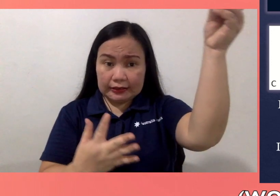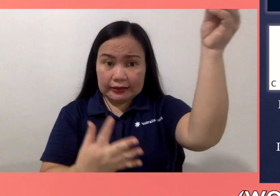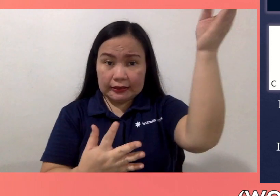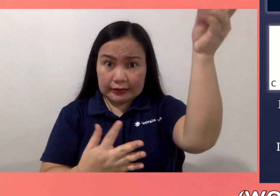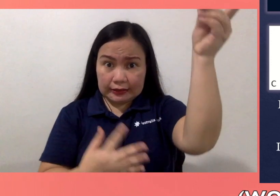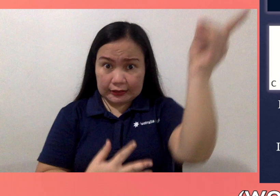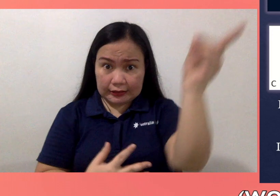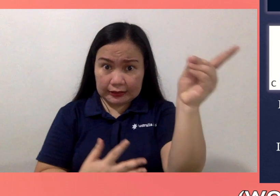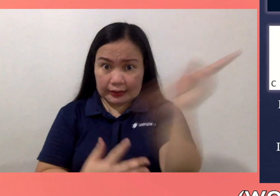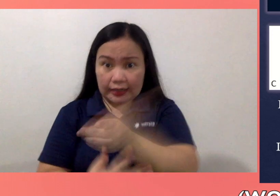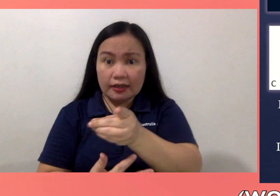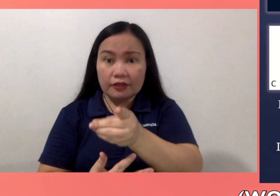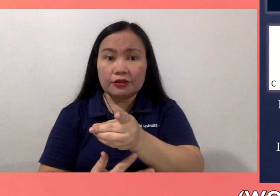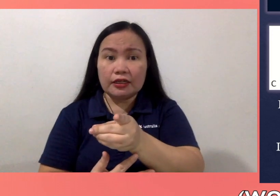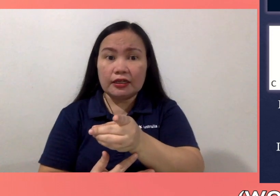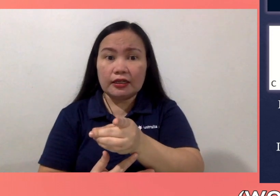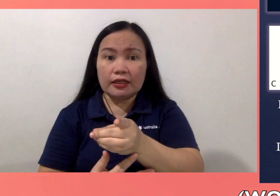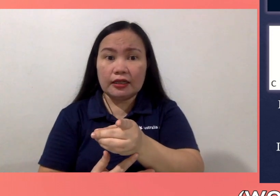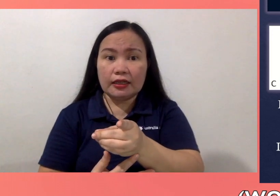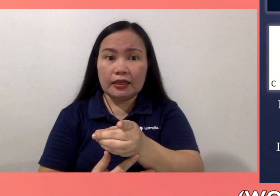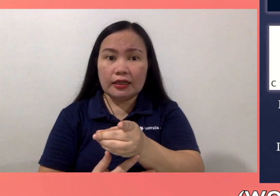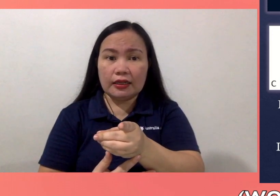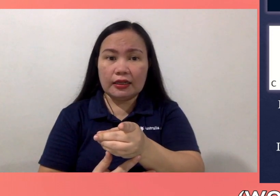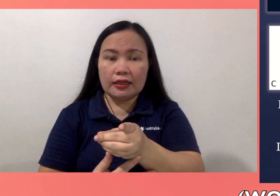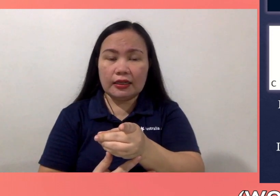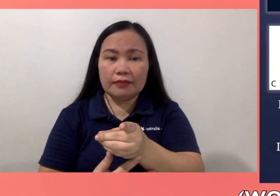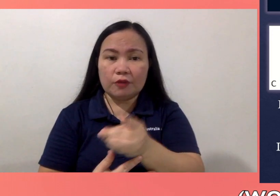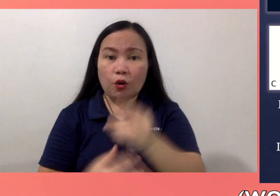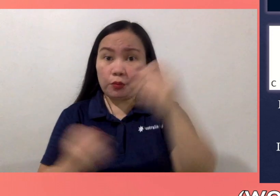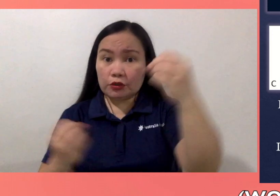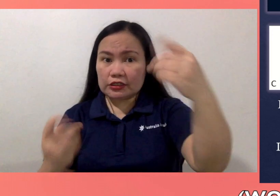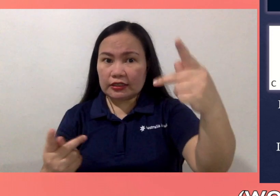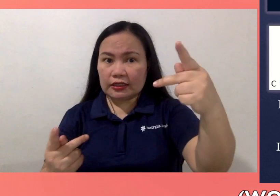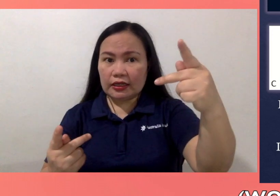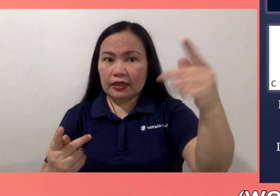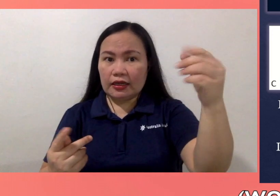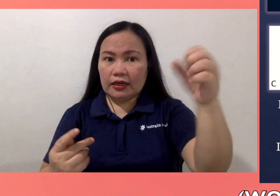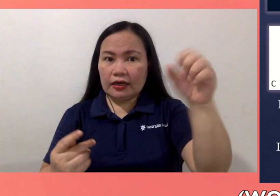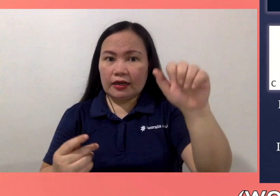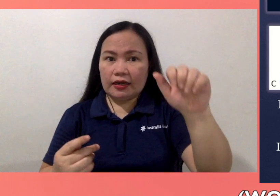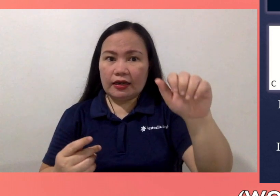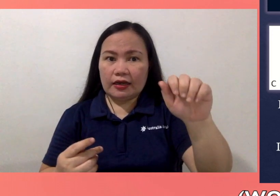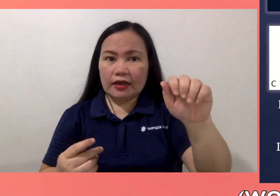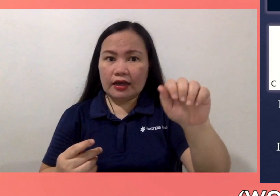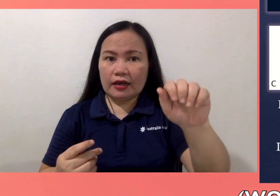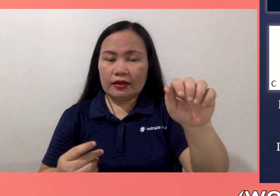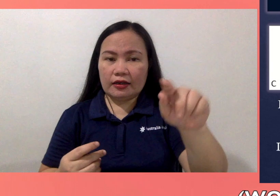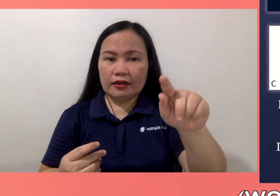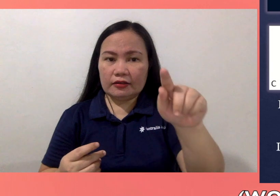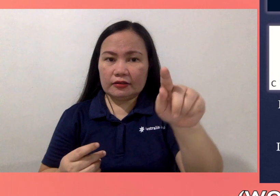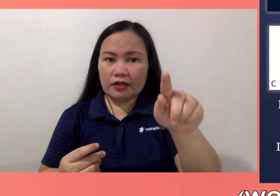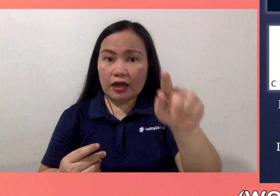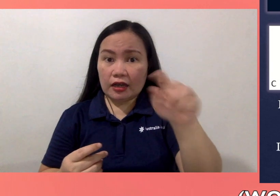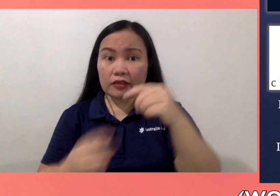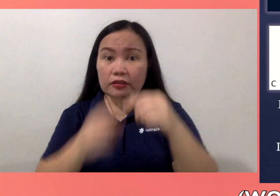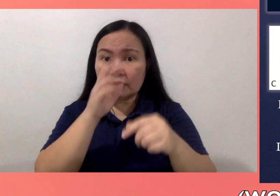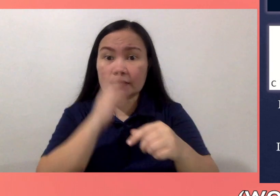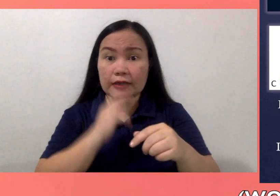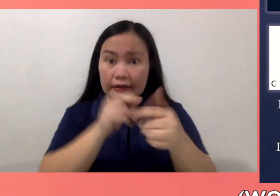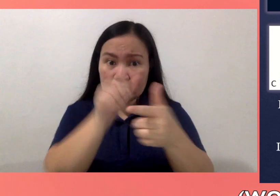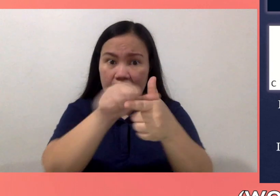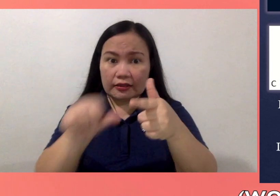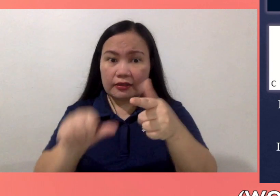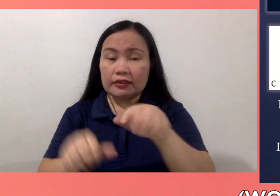class, itong angle na to equal sa angle na to. Okay? Tapos itong angle na to nandito